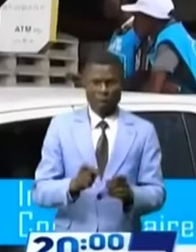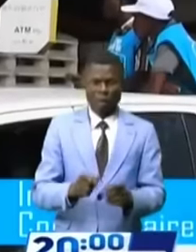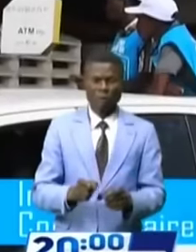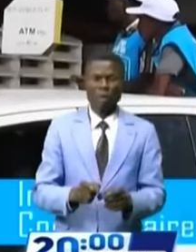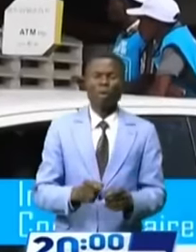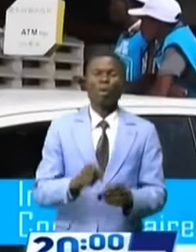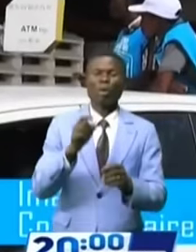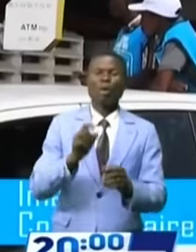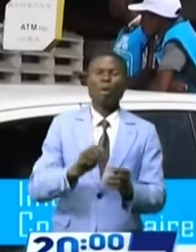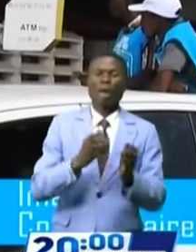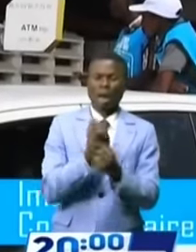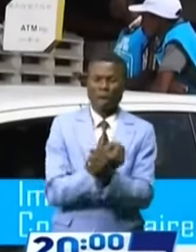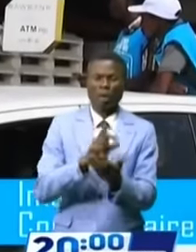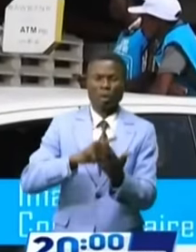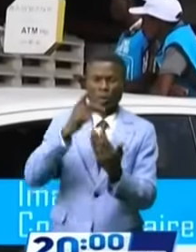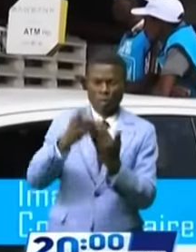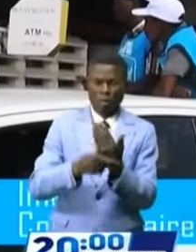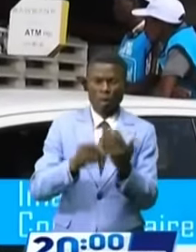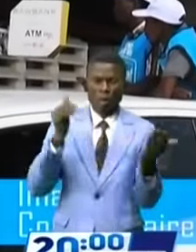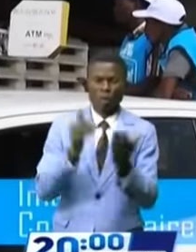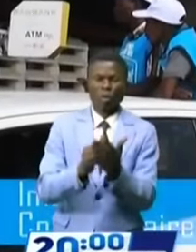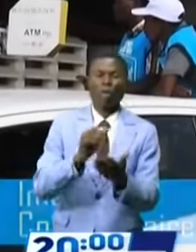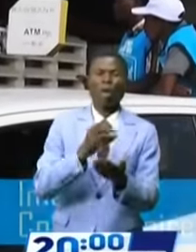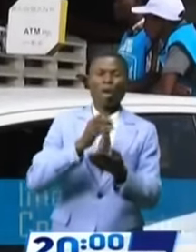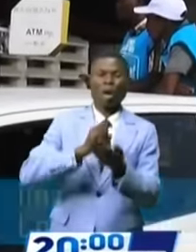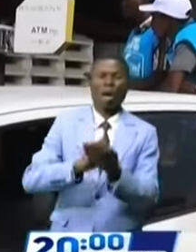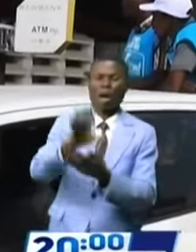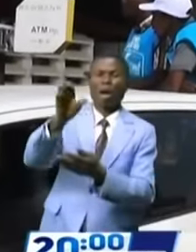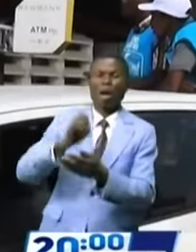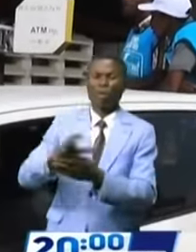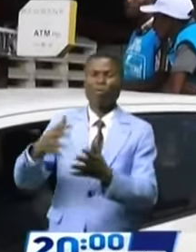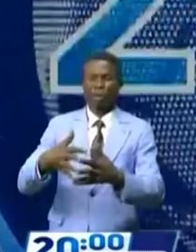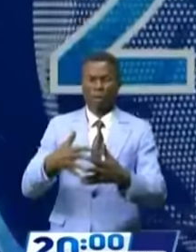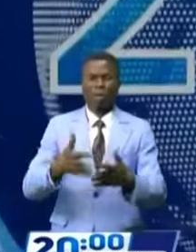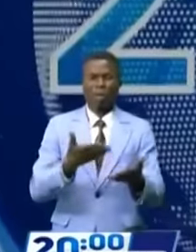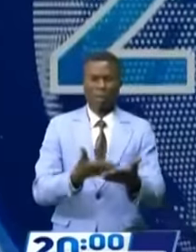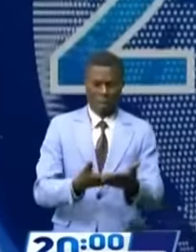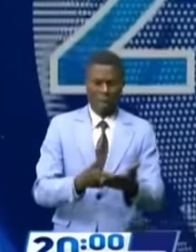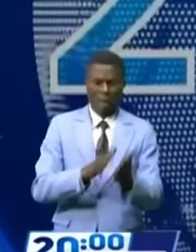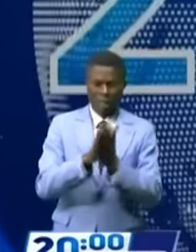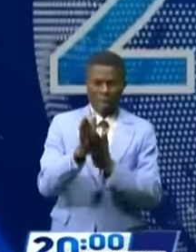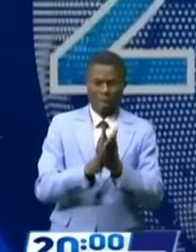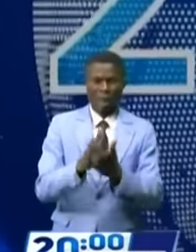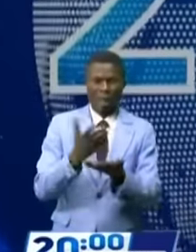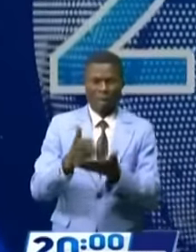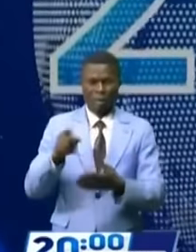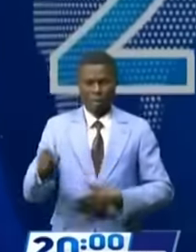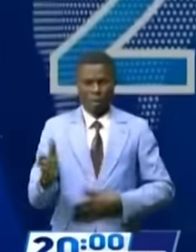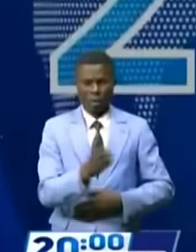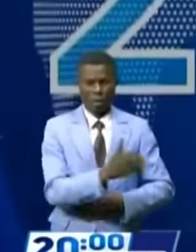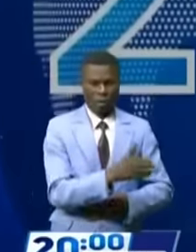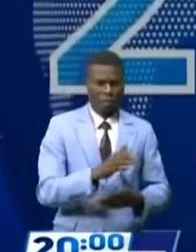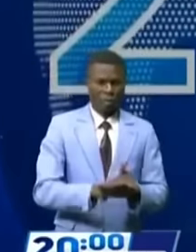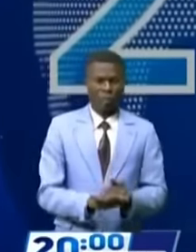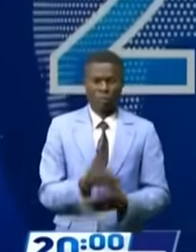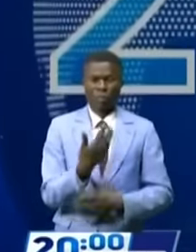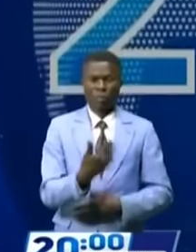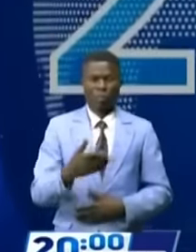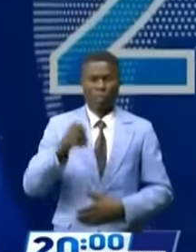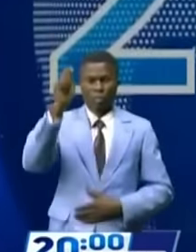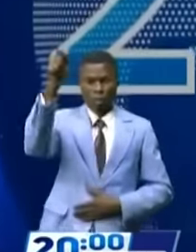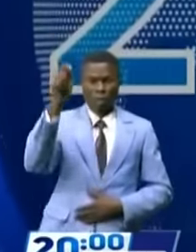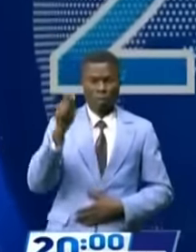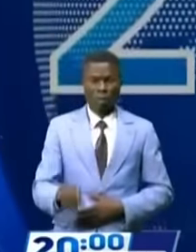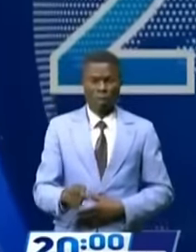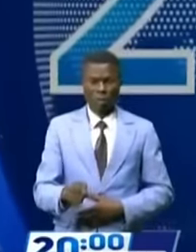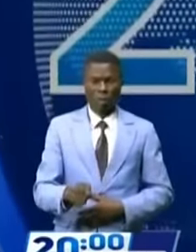son chronogramme au regard de ces déploiements qui s'accélèrent. Et puis, les éléments de la